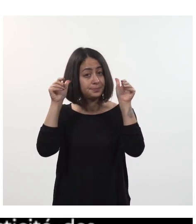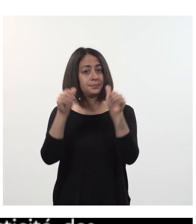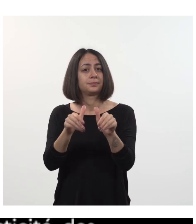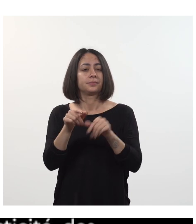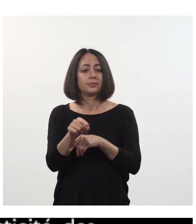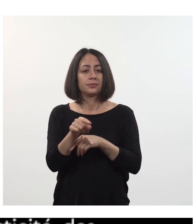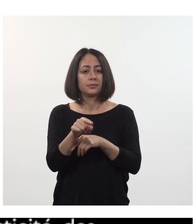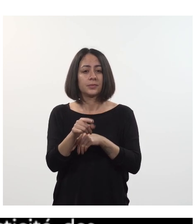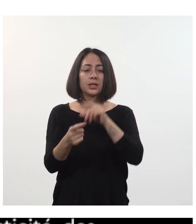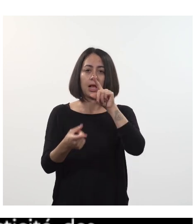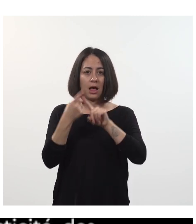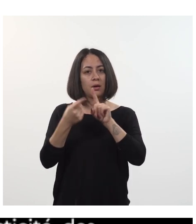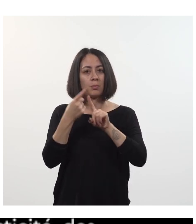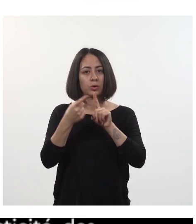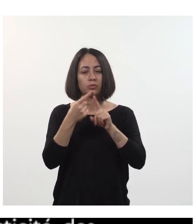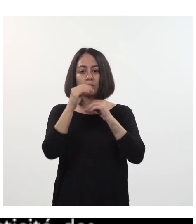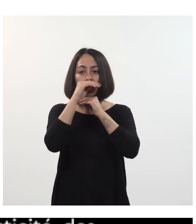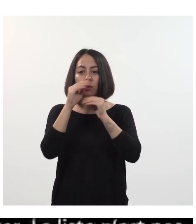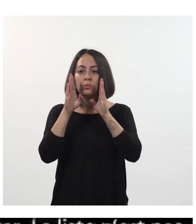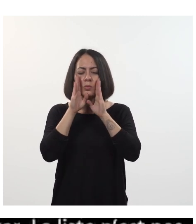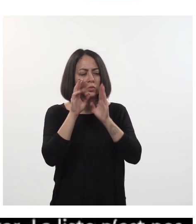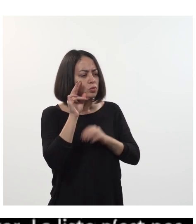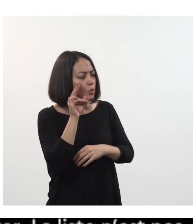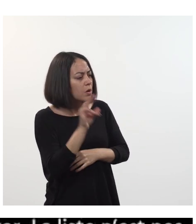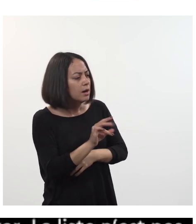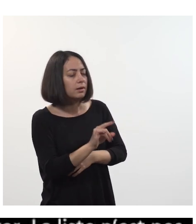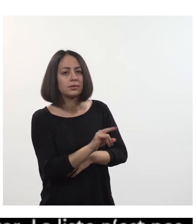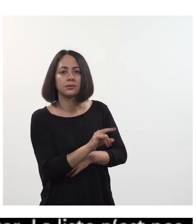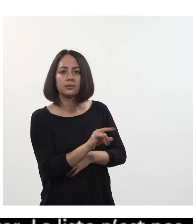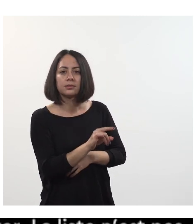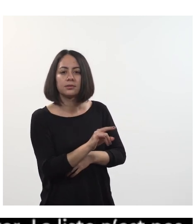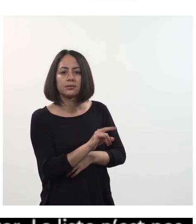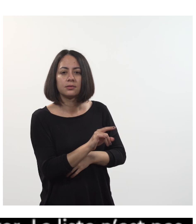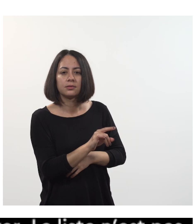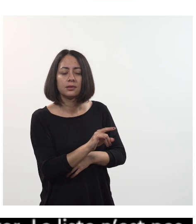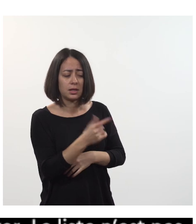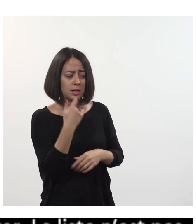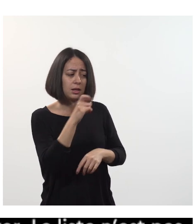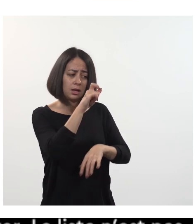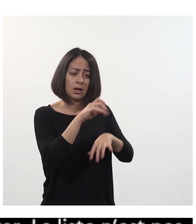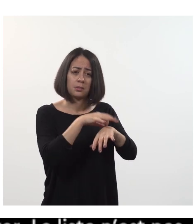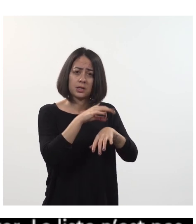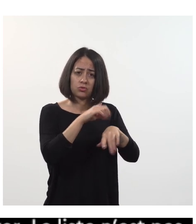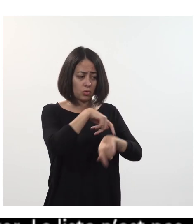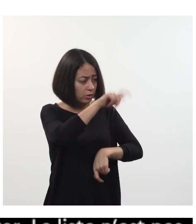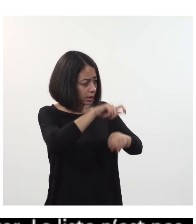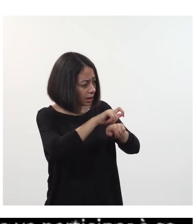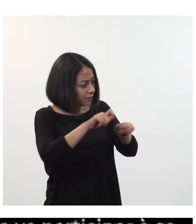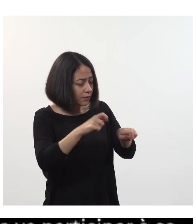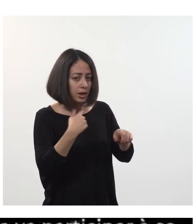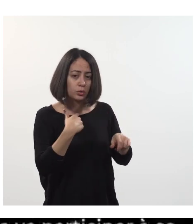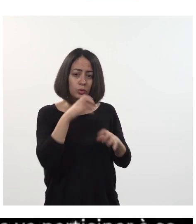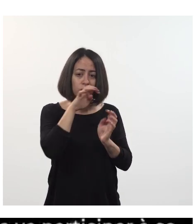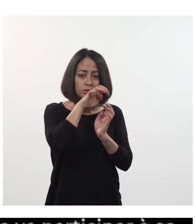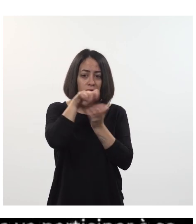Il faut regarder déjà la bouche, tout simplement, et puis que les patients soient, bien sûr, évalués hein, au niveau dentaire par un dentiste,